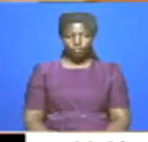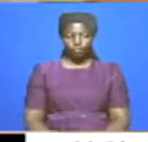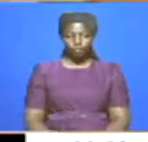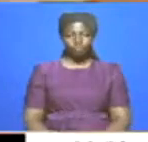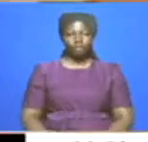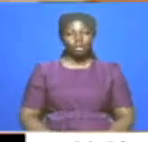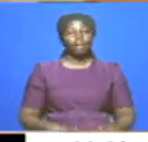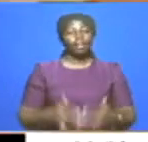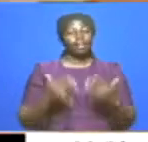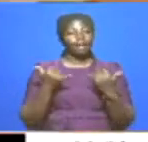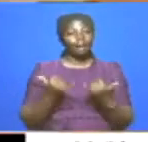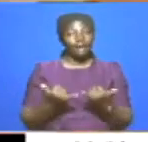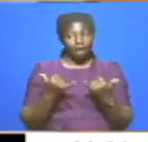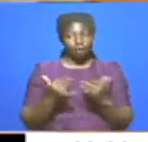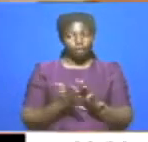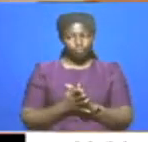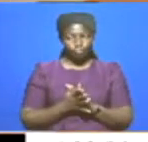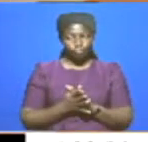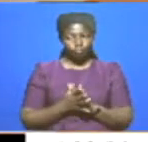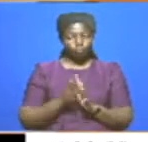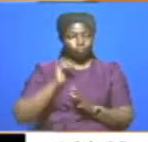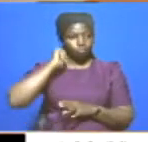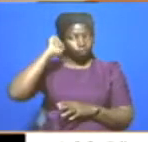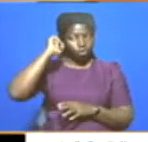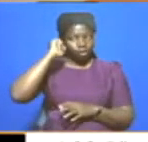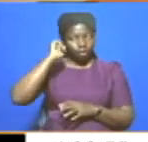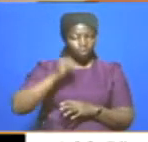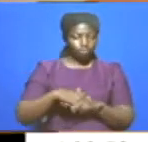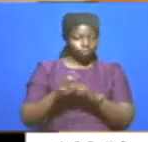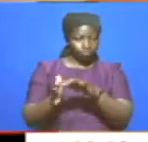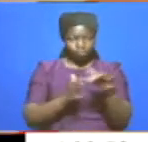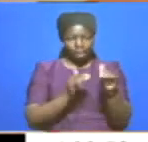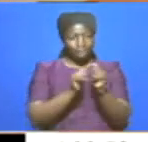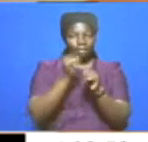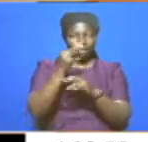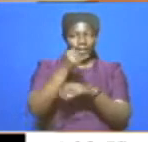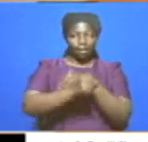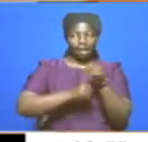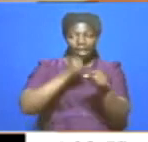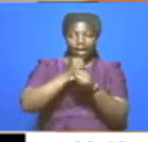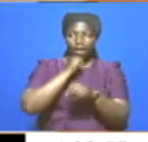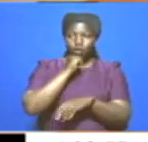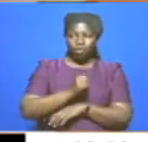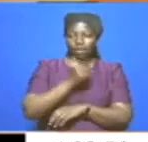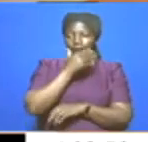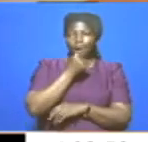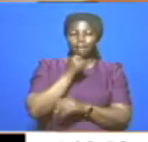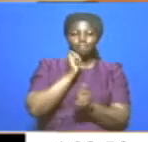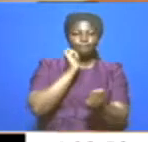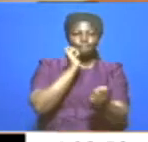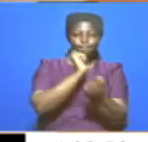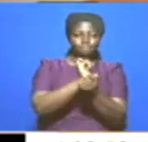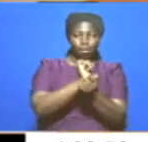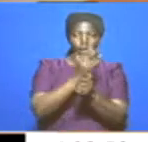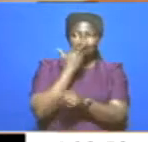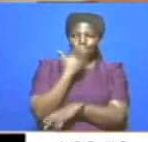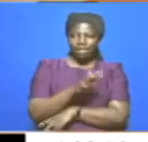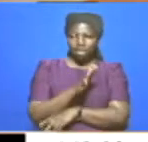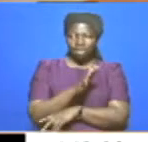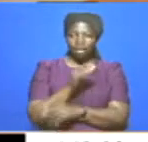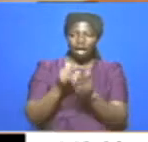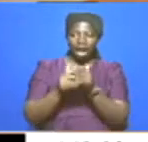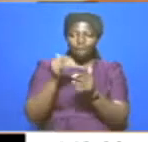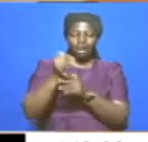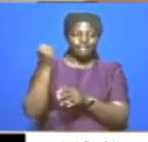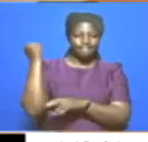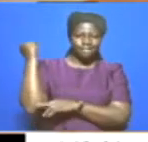Now away from matters politics, a 30-year-old man is being held in police custody after stabbing a